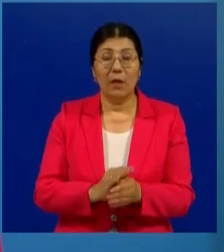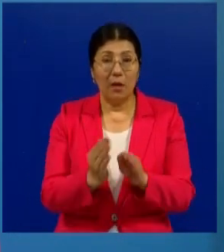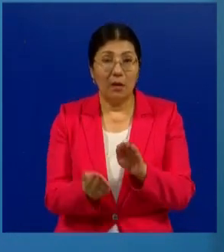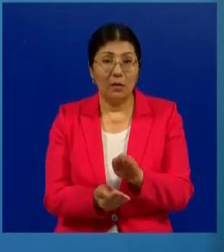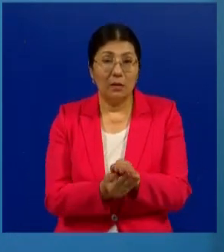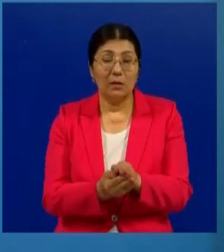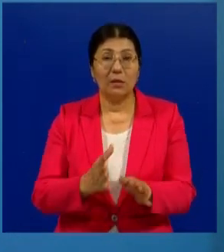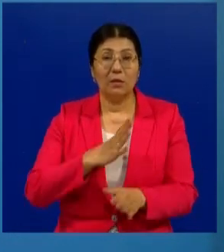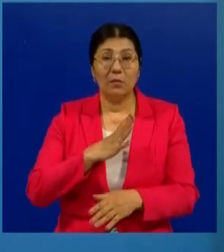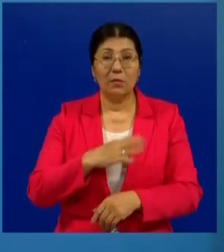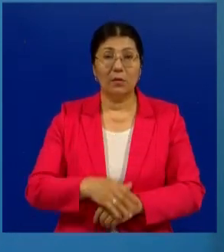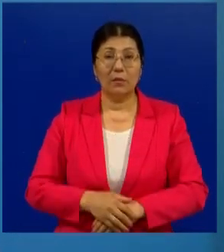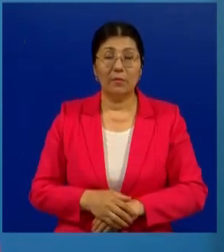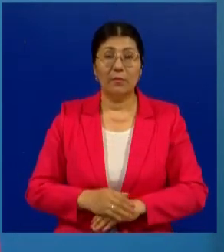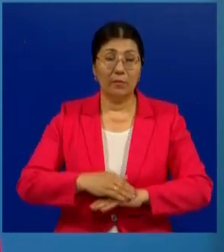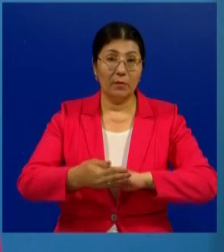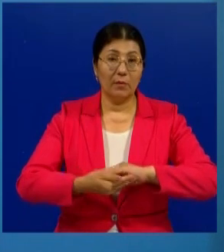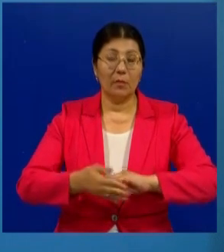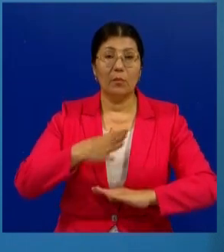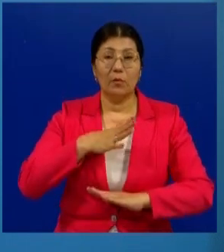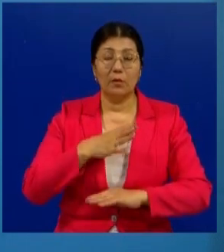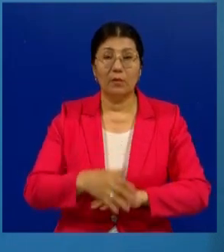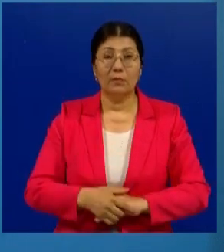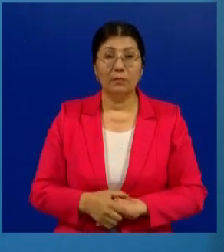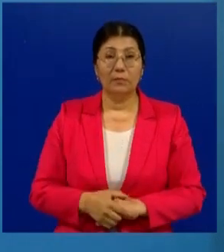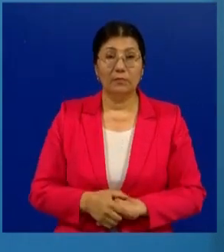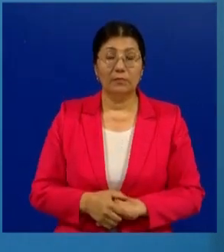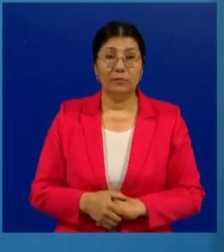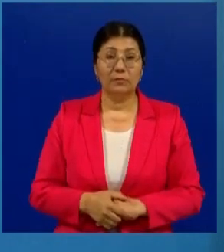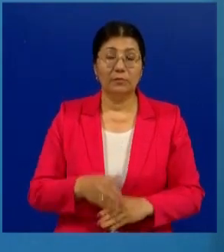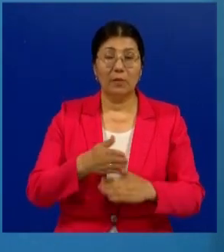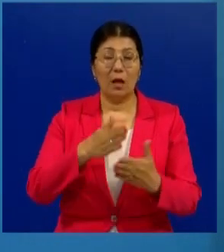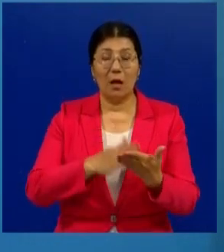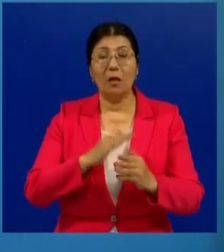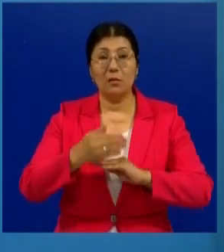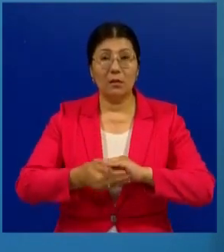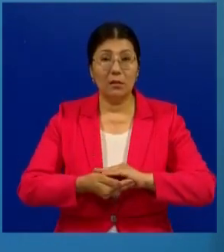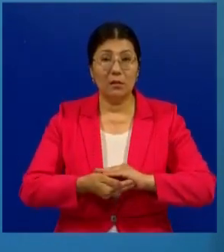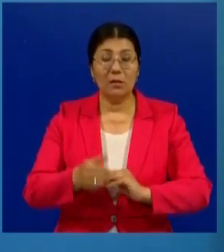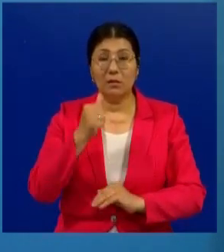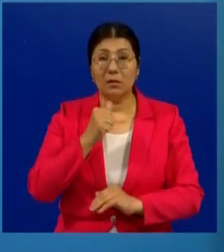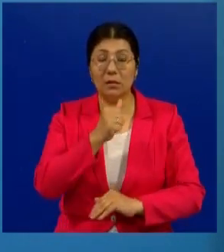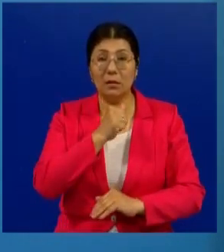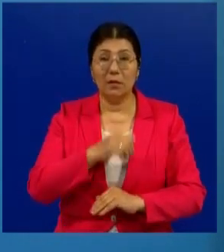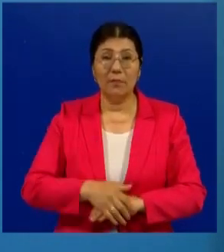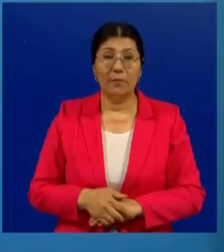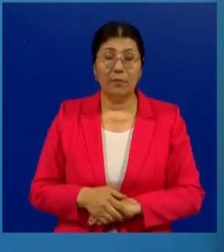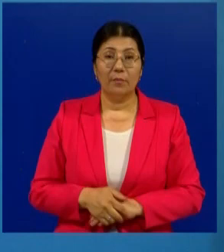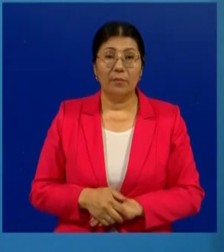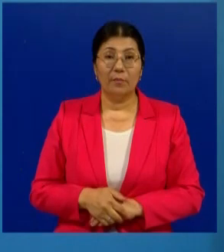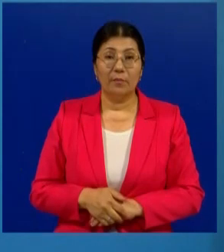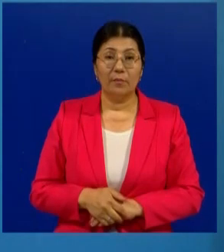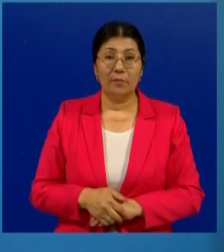жасырады? Күн көрісі үшін. Себебі жетіспей жатыр да. Міне сол кезде астығын жасырды, жаңағы қан басына тықты, тағы да